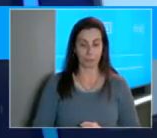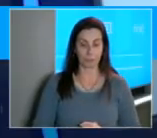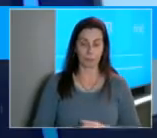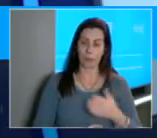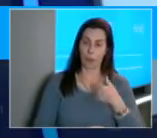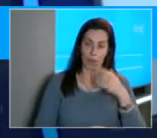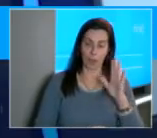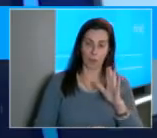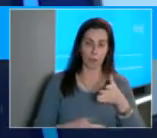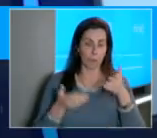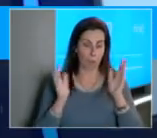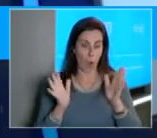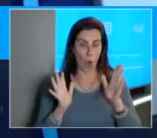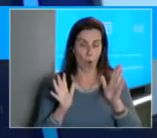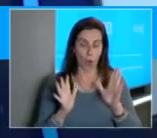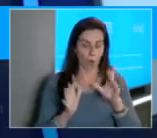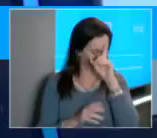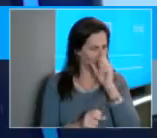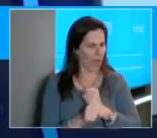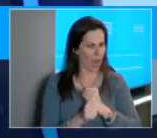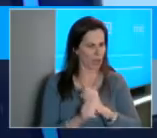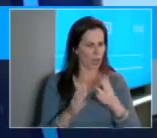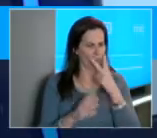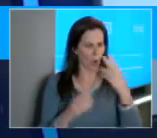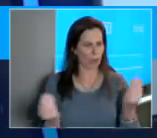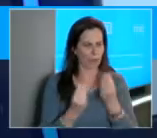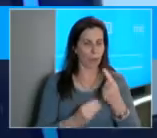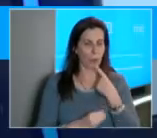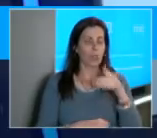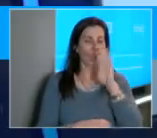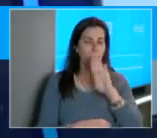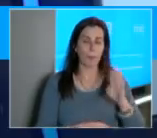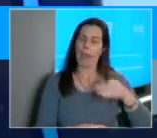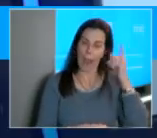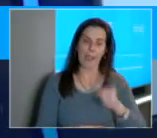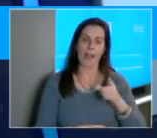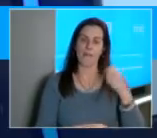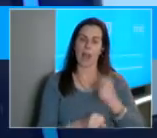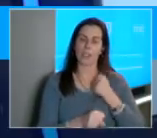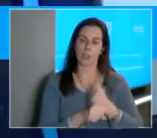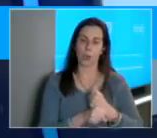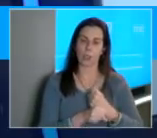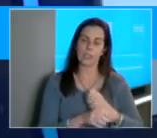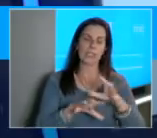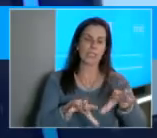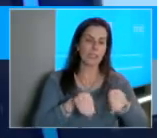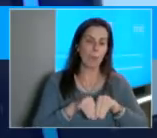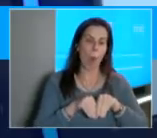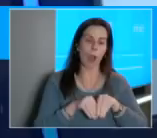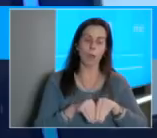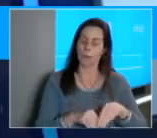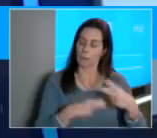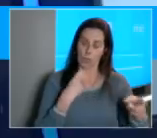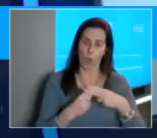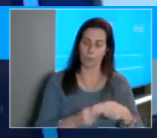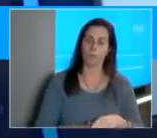אני לא חושב שיש. מאוד נחרץ באיך שאתה רואה את הדברים, ואתה אומר שנתניהו חייב להביא לסיפוח כבר